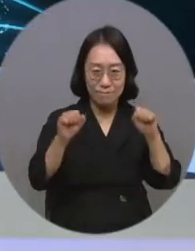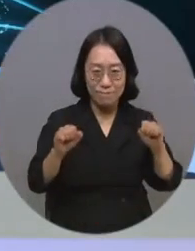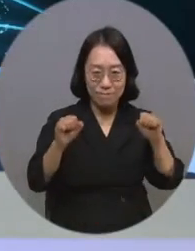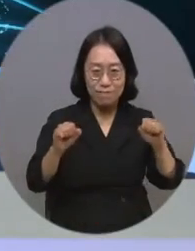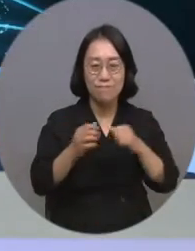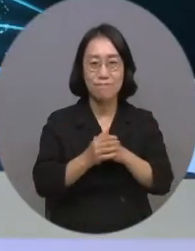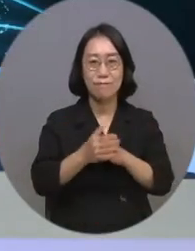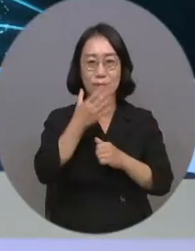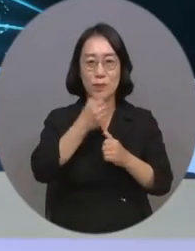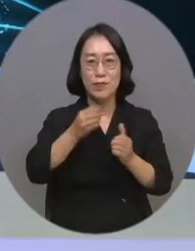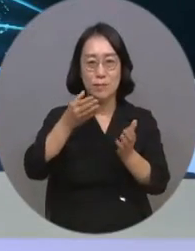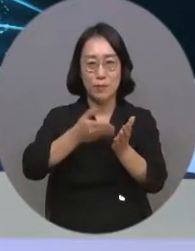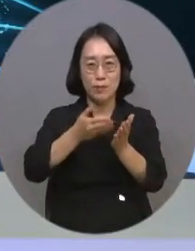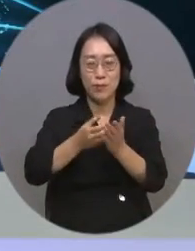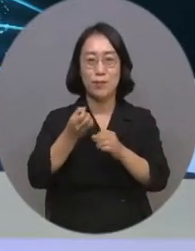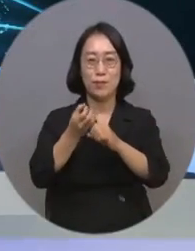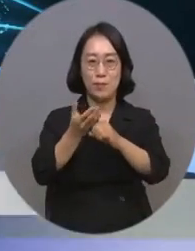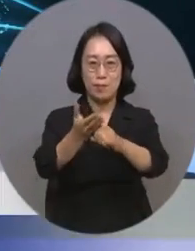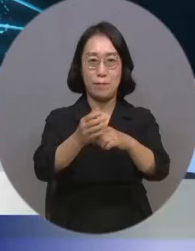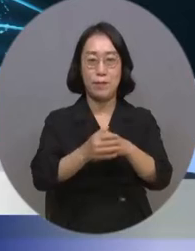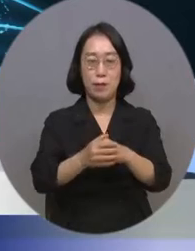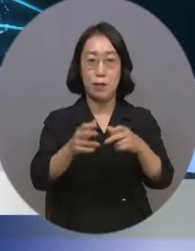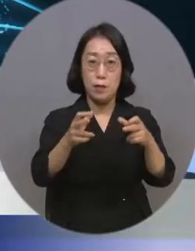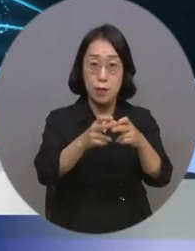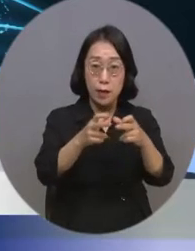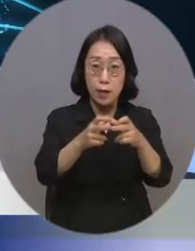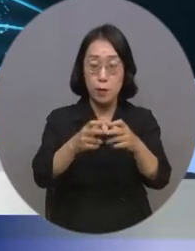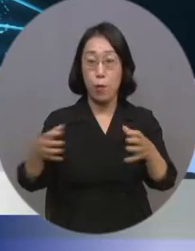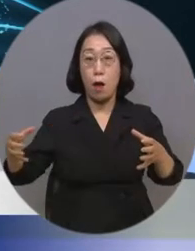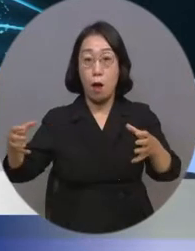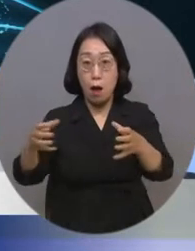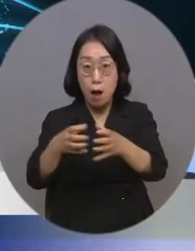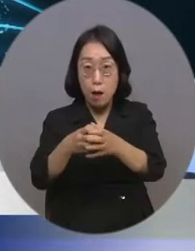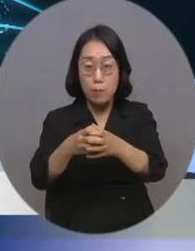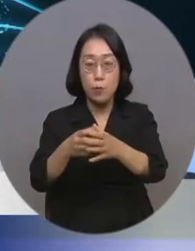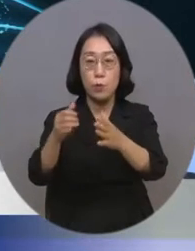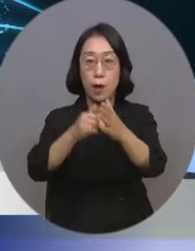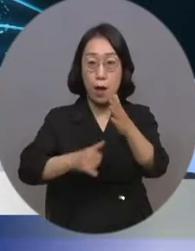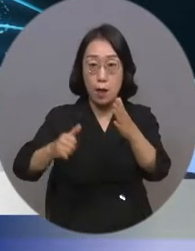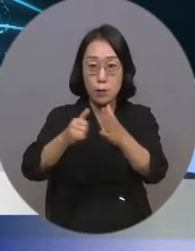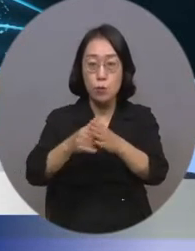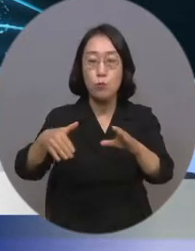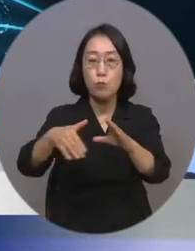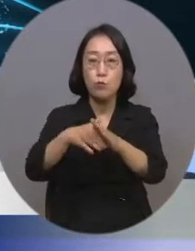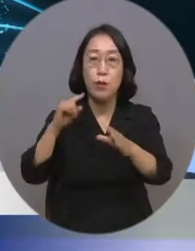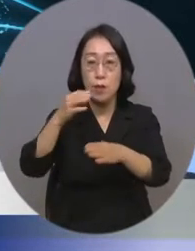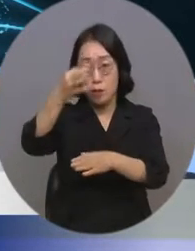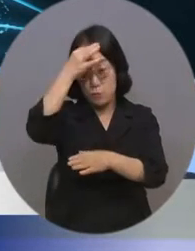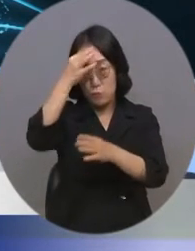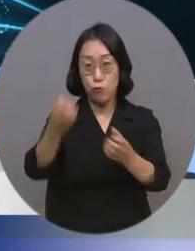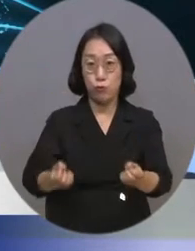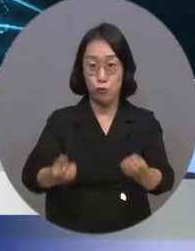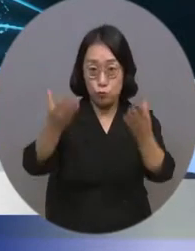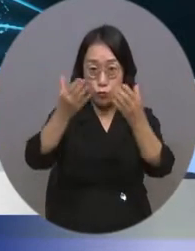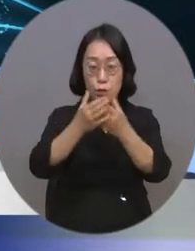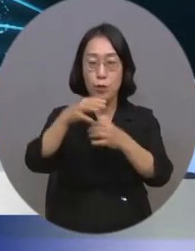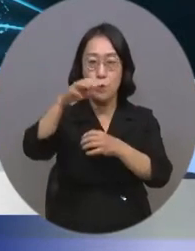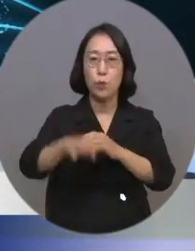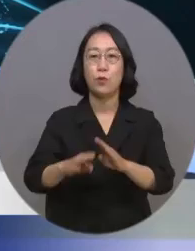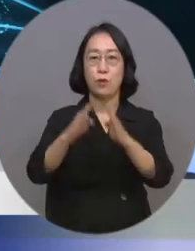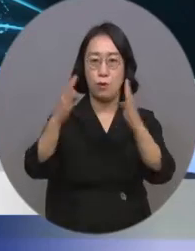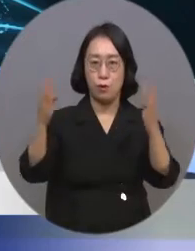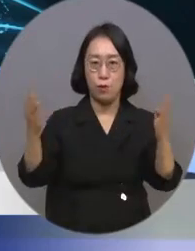여러분 안녕하십니까? 복지TV 뉴스입니다. 장애인과 비장애인이 펼치는 장애인 가족 문화예술축제가